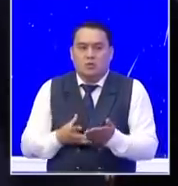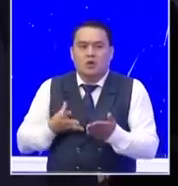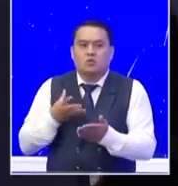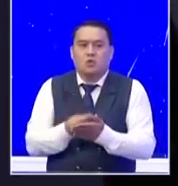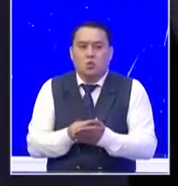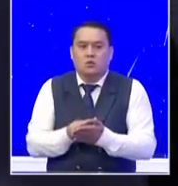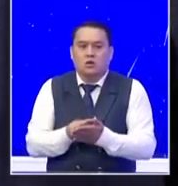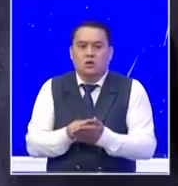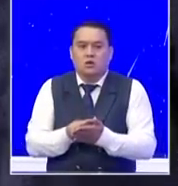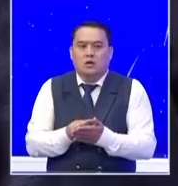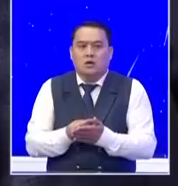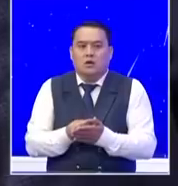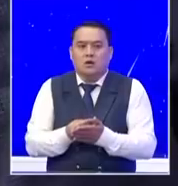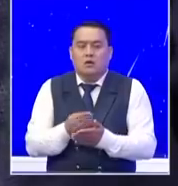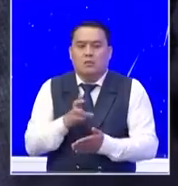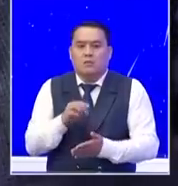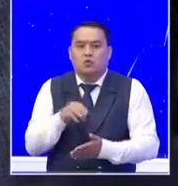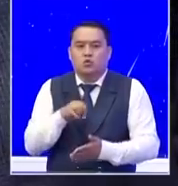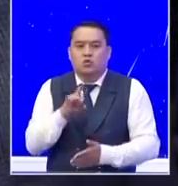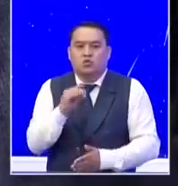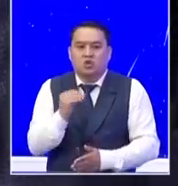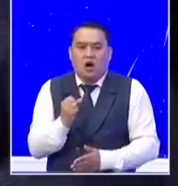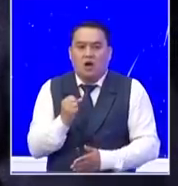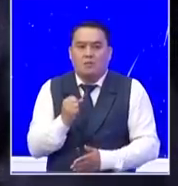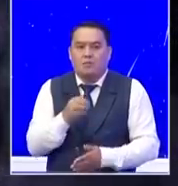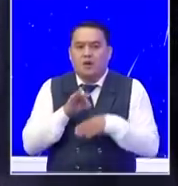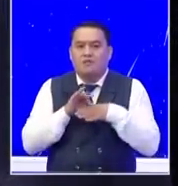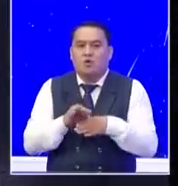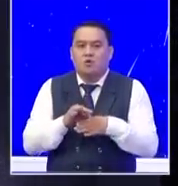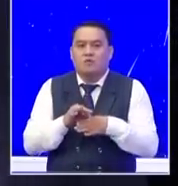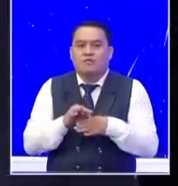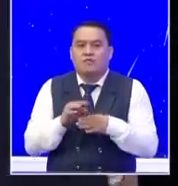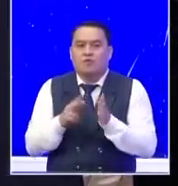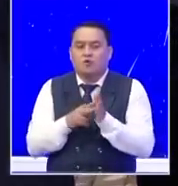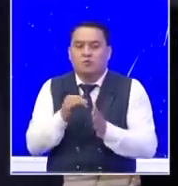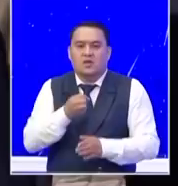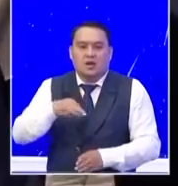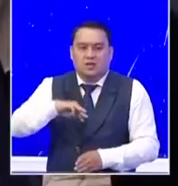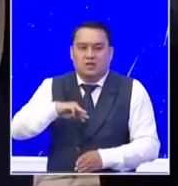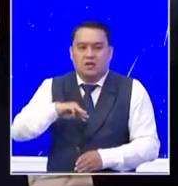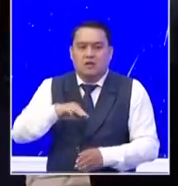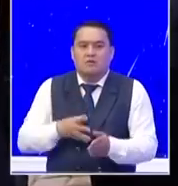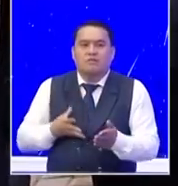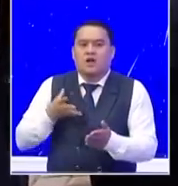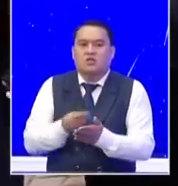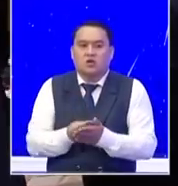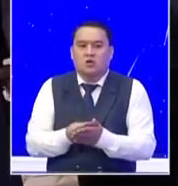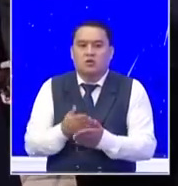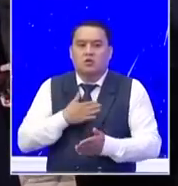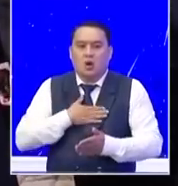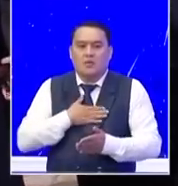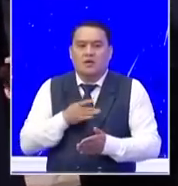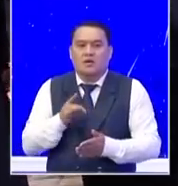Он инвестиций. Мнажерде Кайрат Бурумбаев, вот Чунжук провел. Тоже где-то около 8 миллиарда. Вложили нам, кроме вот,